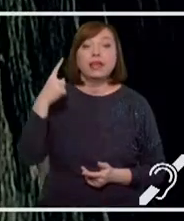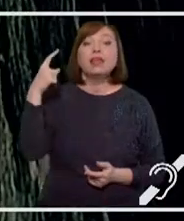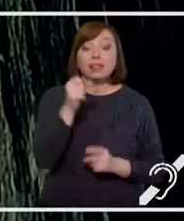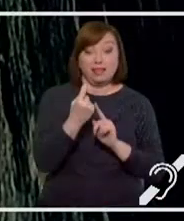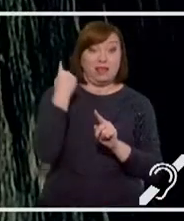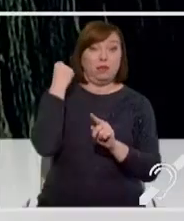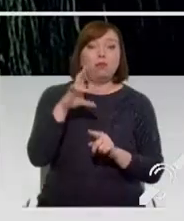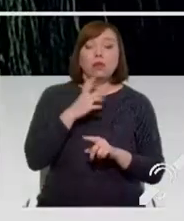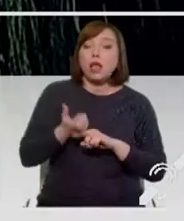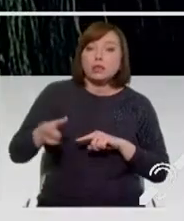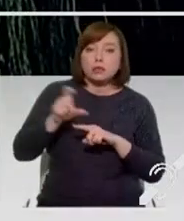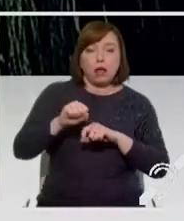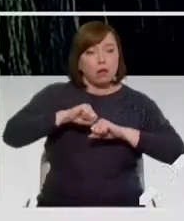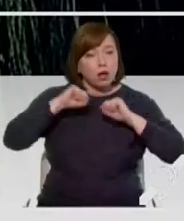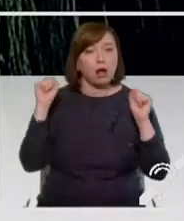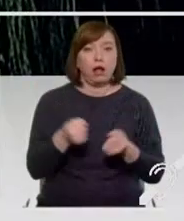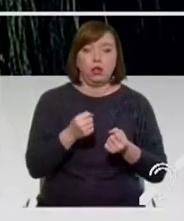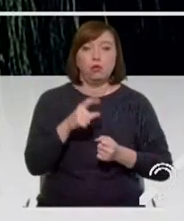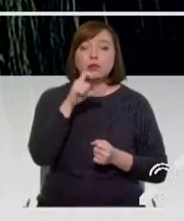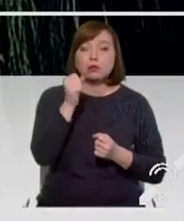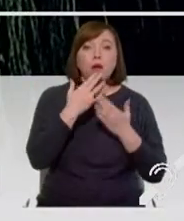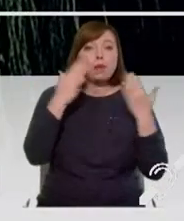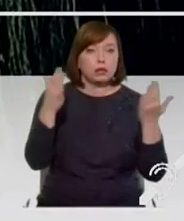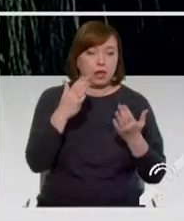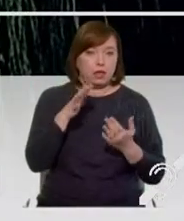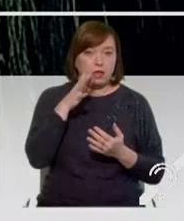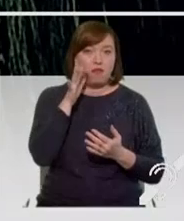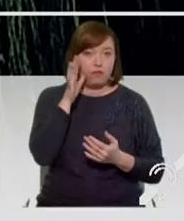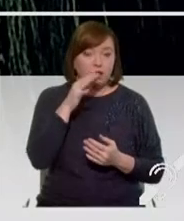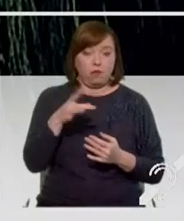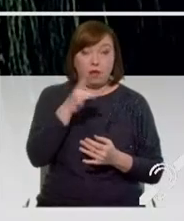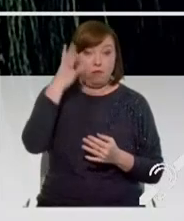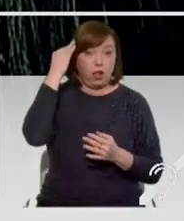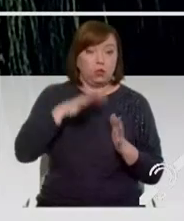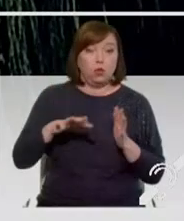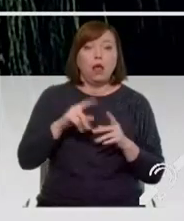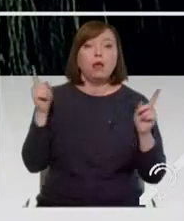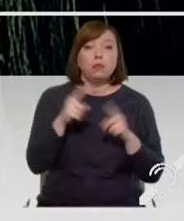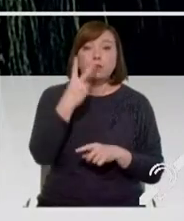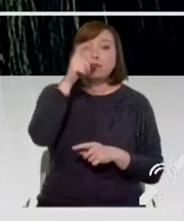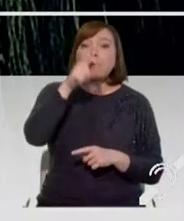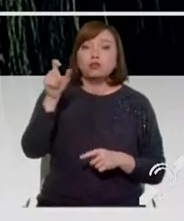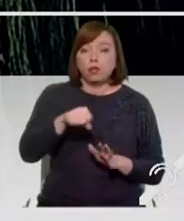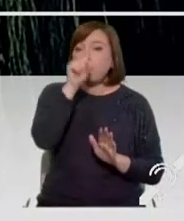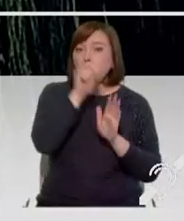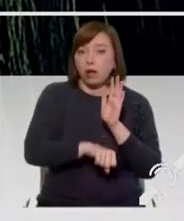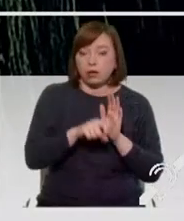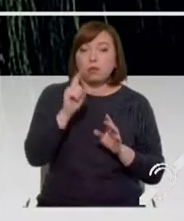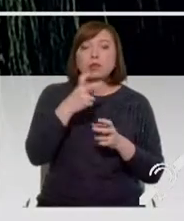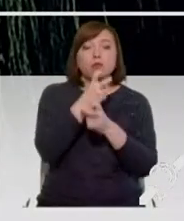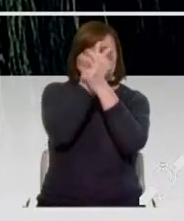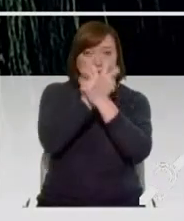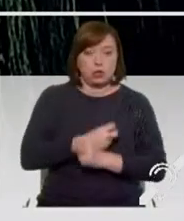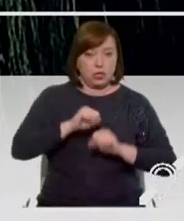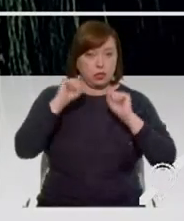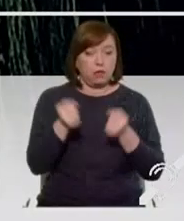Săptămâna trecută a fost una dintre cele mai geroase din ultimii ani în Republica Moldova. Cel puțin două persoane au decedat după ce au înghețat,